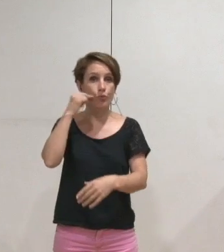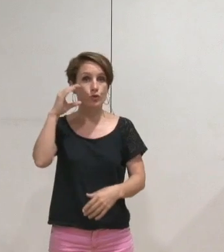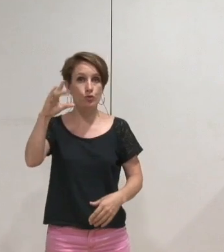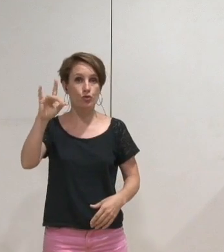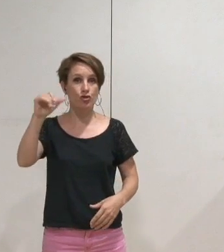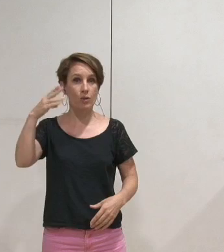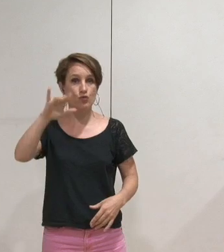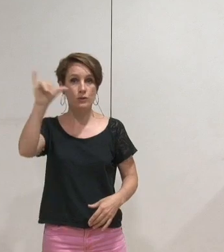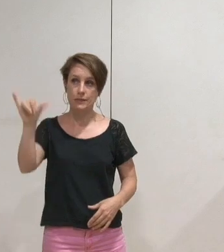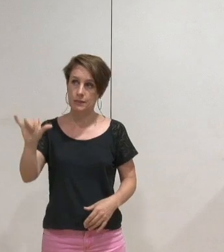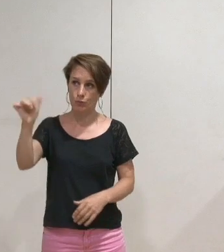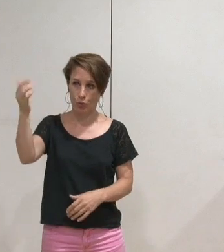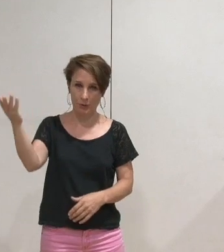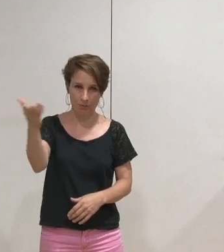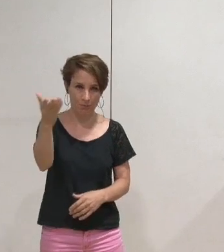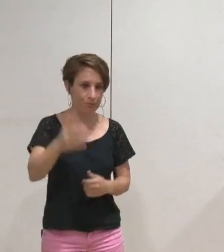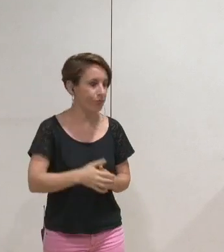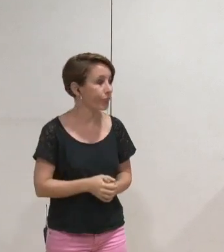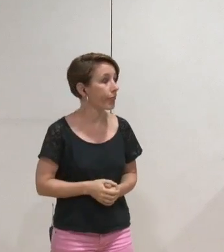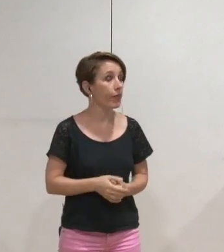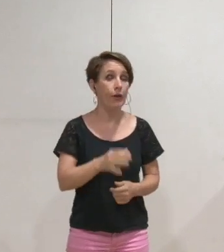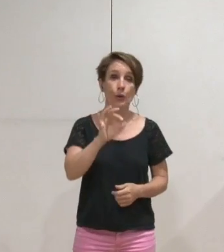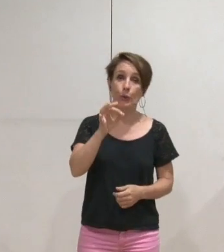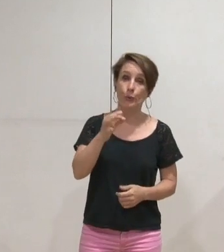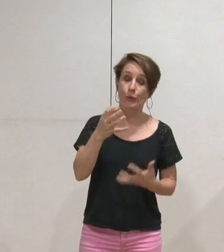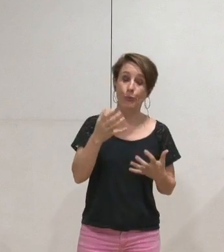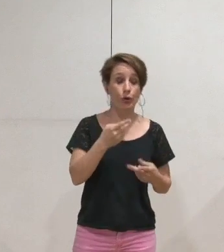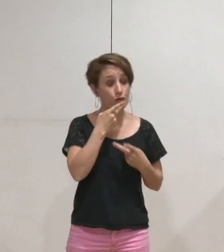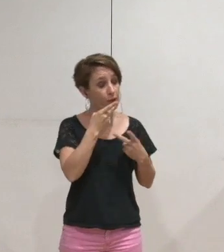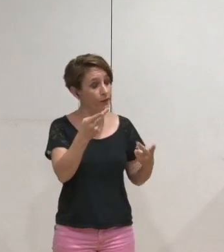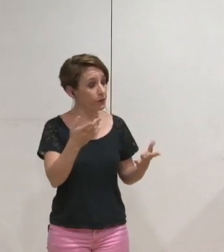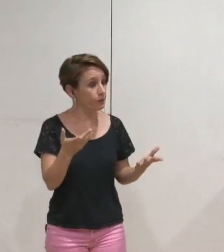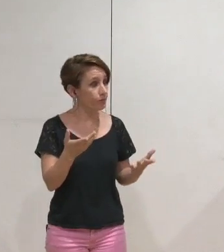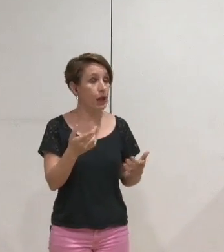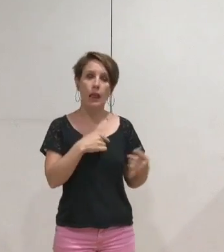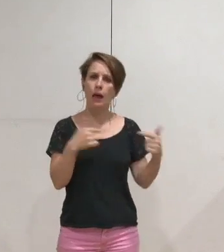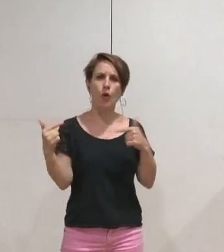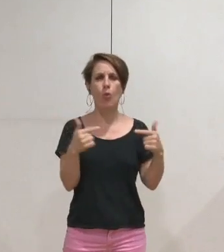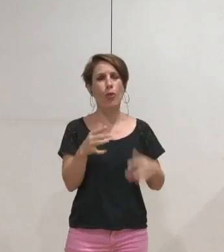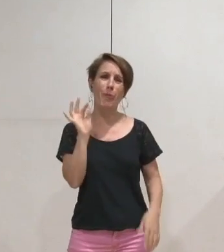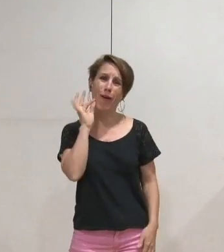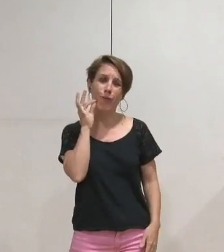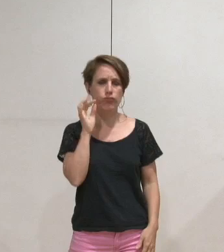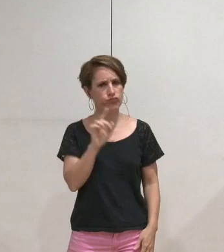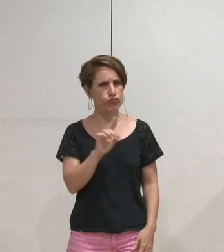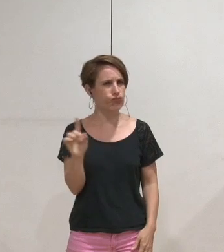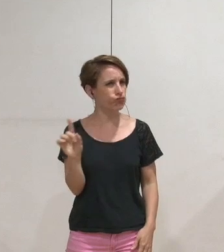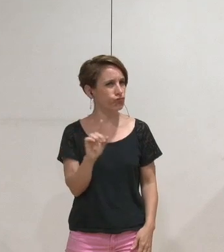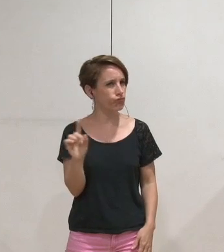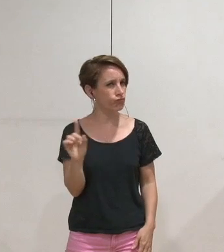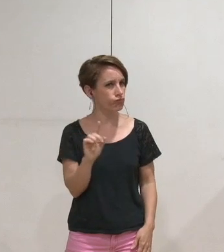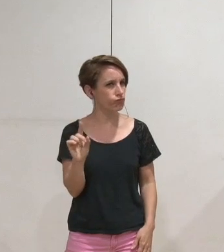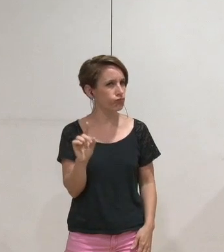Monsieur le Maire pour commencer je veux dire que ce n'est pas anodin comme débat et donc il serait peut-être souhaitable que vous disiez à